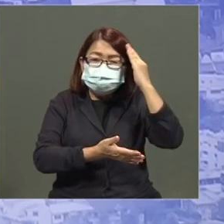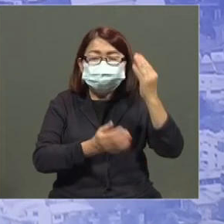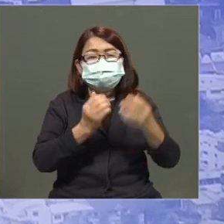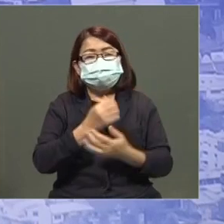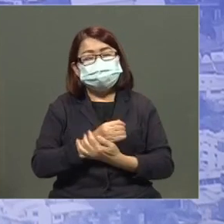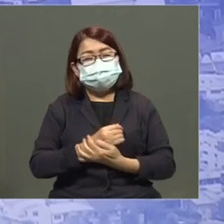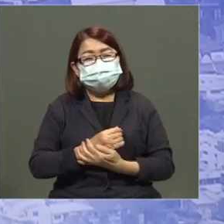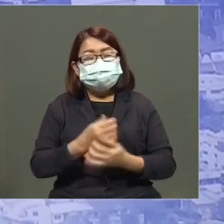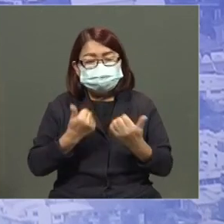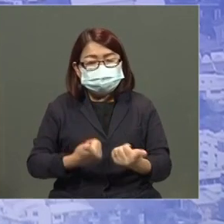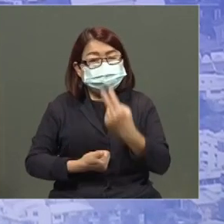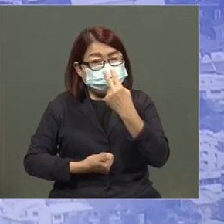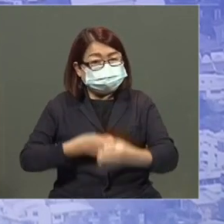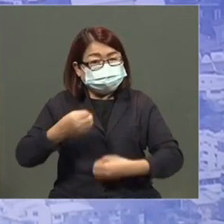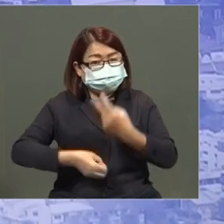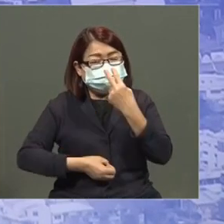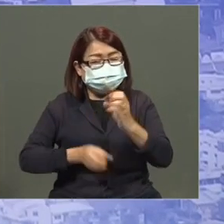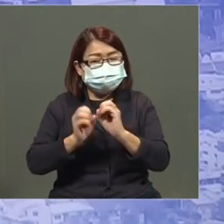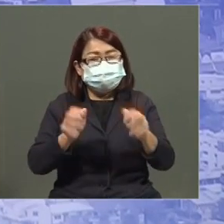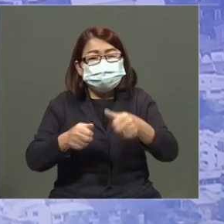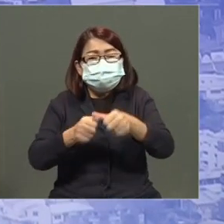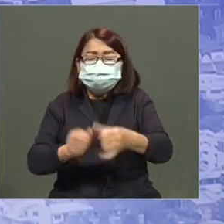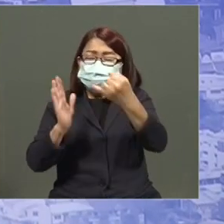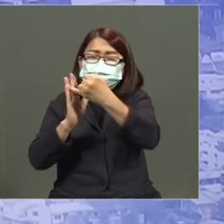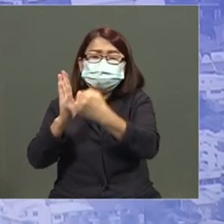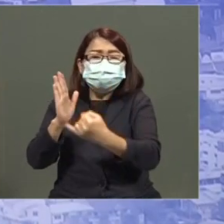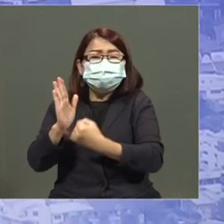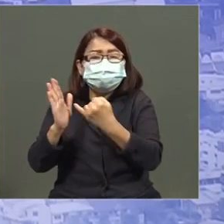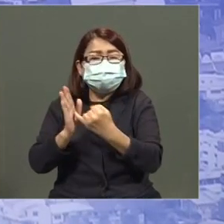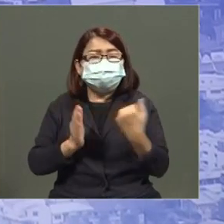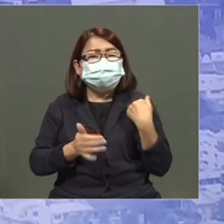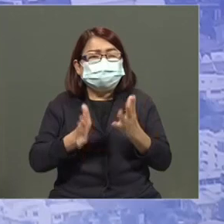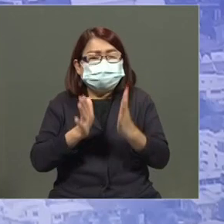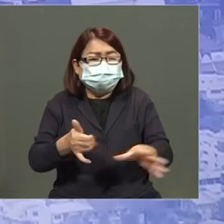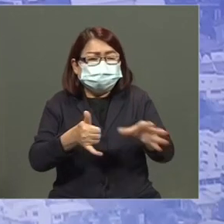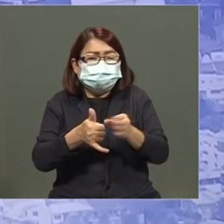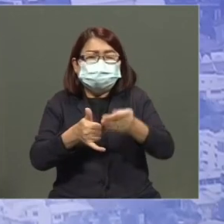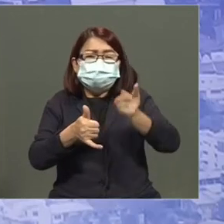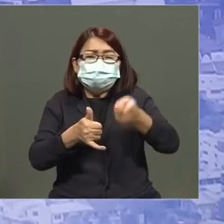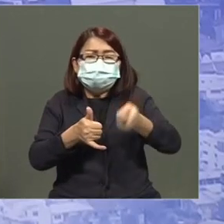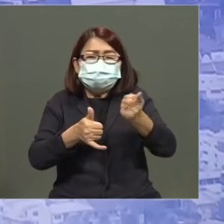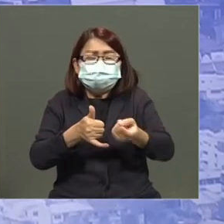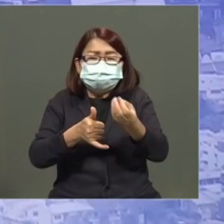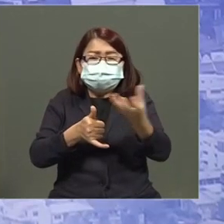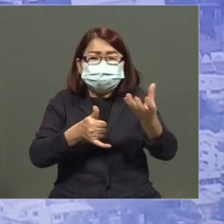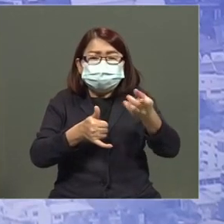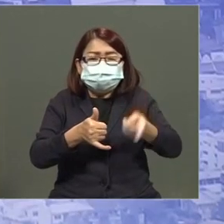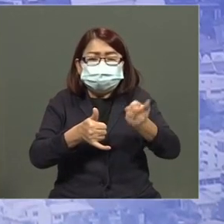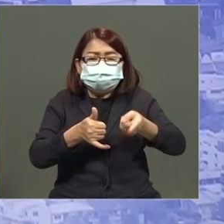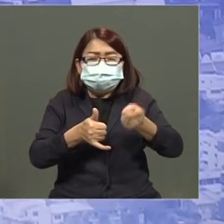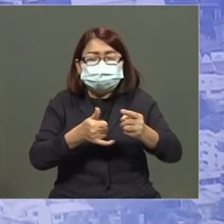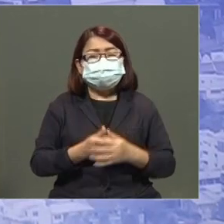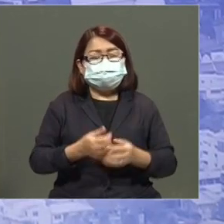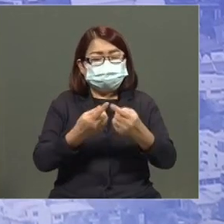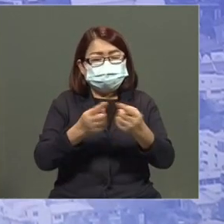ามนี่อยากสะท้อนให้ท่านเห็นว่าในบางจังหวัดเนี่ยตัวเลขไม่ได้ลดลงโดยตัวมันเ